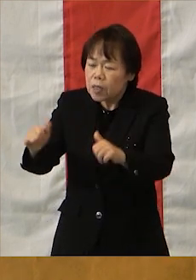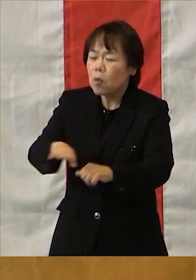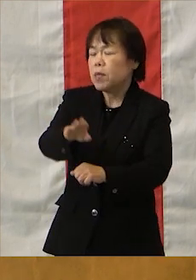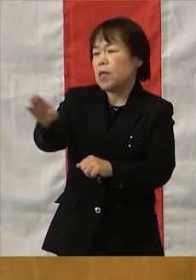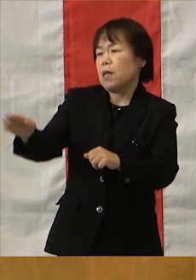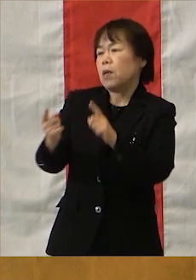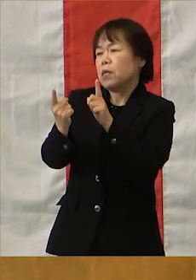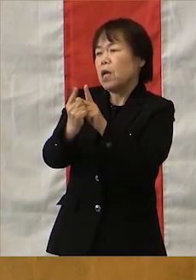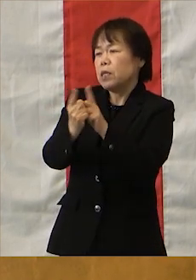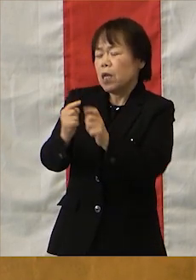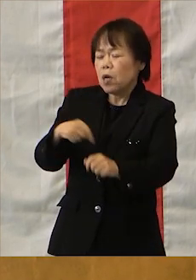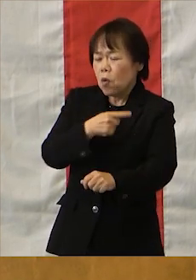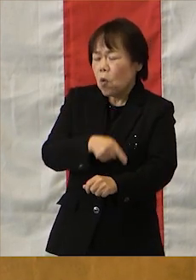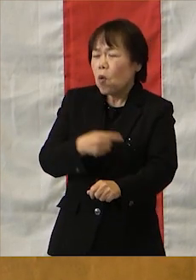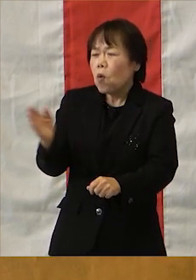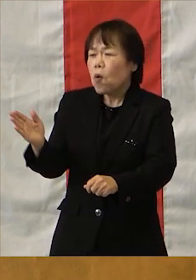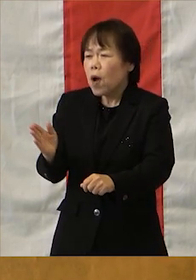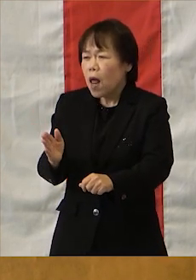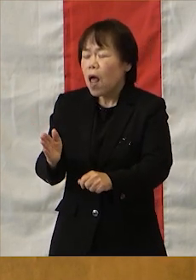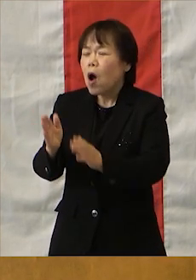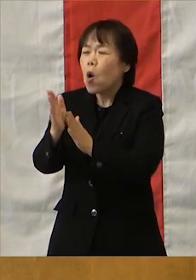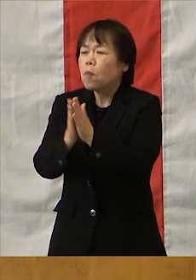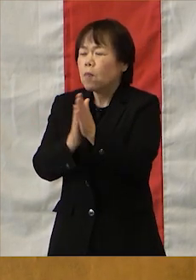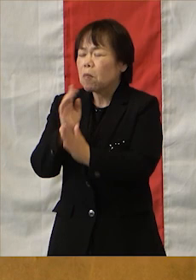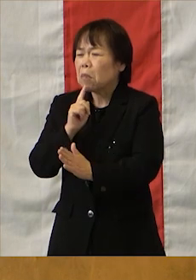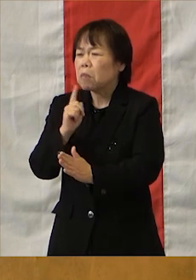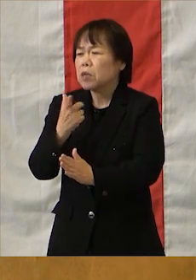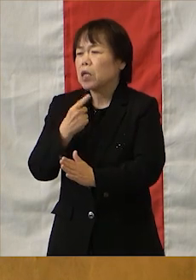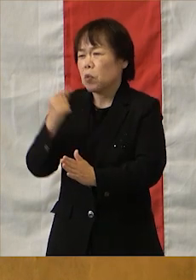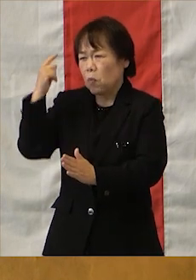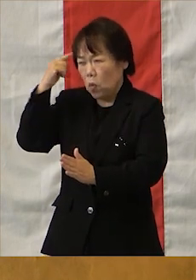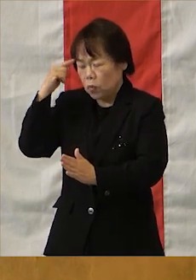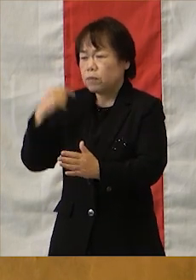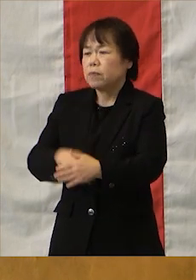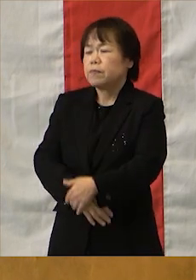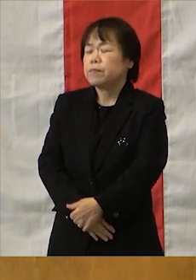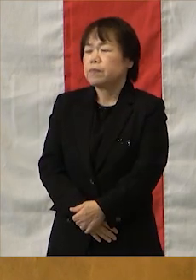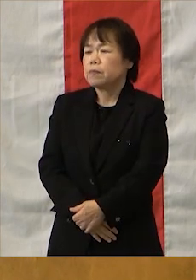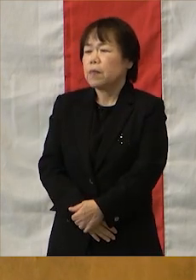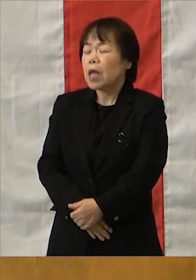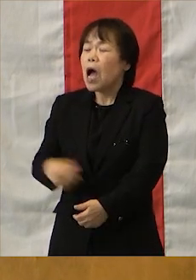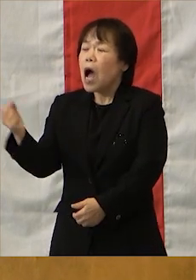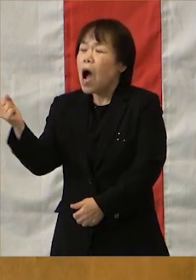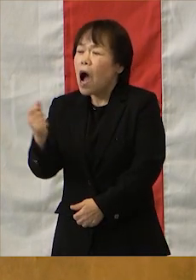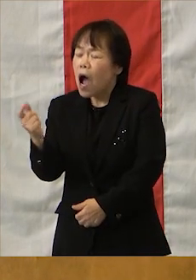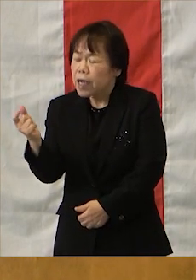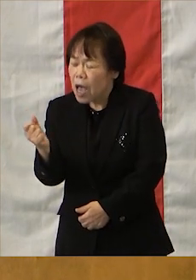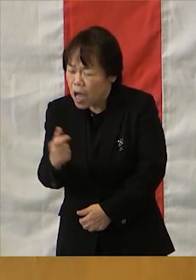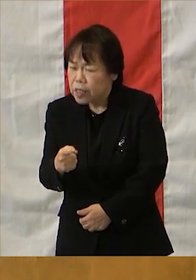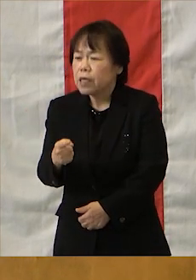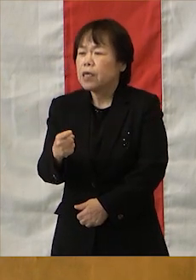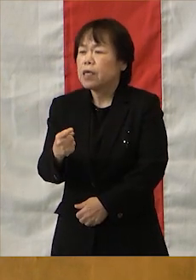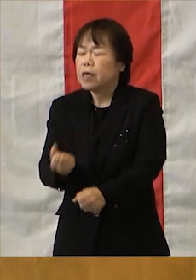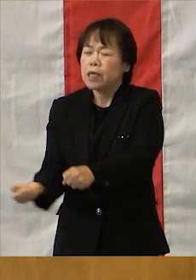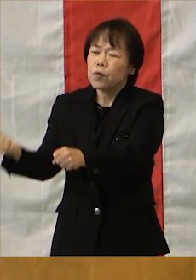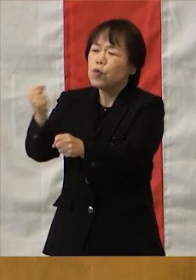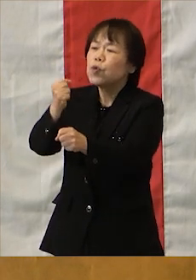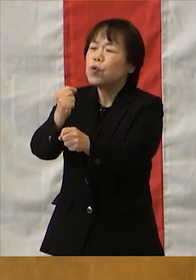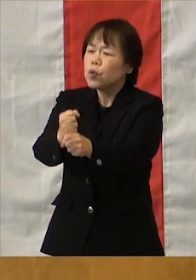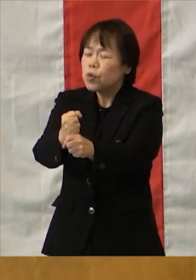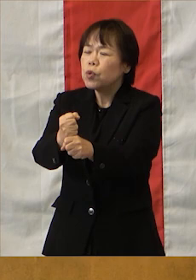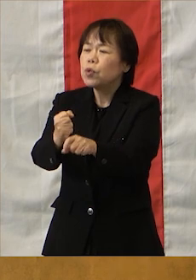は心より愛の用しをしたいと思いますまたあ一刻も早い回復